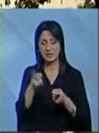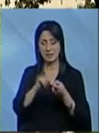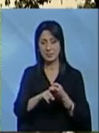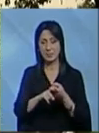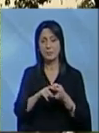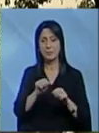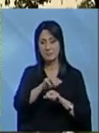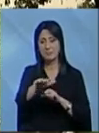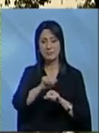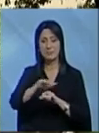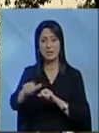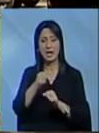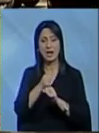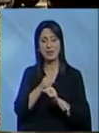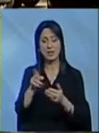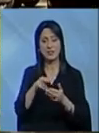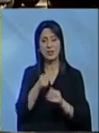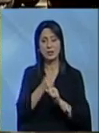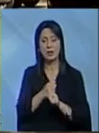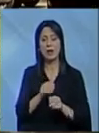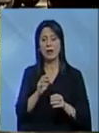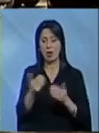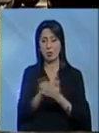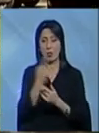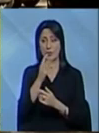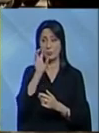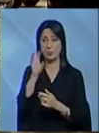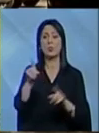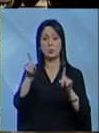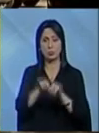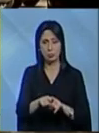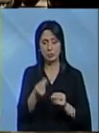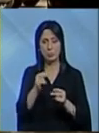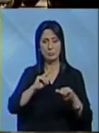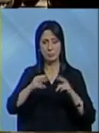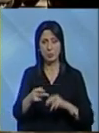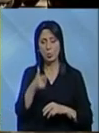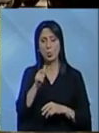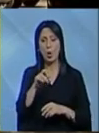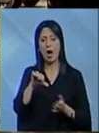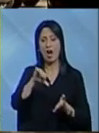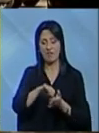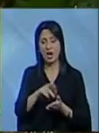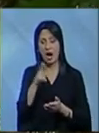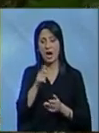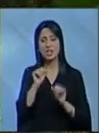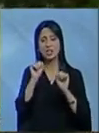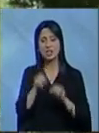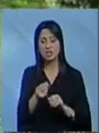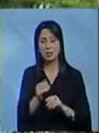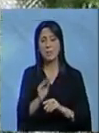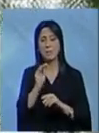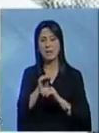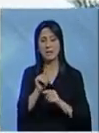კომპანიის ტრანსპორტირების ტარიფსაც გადათვლის. დღევანდელ სხდომას ესწრება ლეიბორისტული პარტიის ერთ-ერთი წევრი გიორგი გუგავა. გაზის ტარიფის შესაძლო